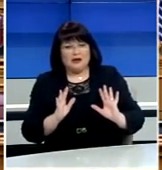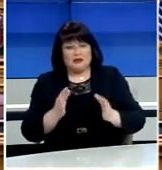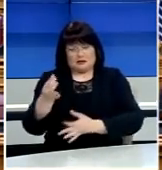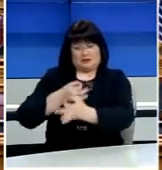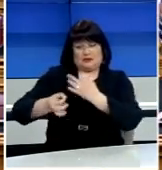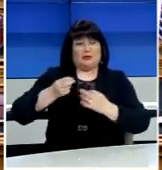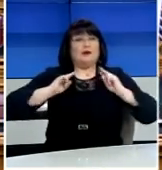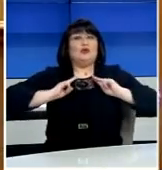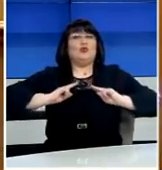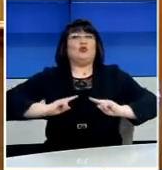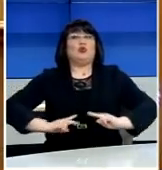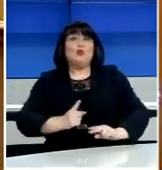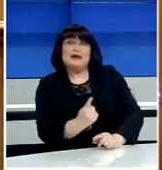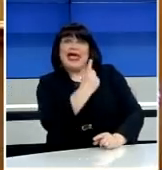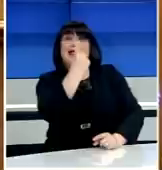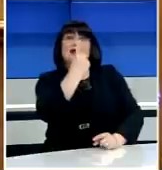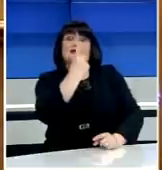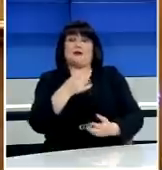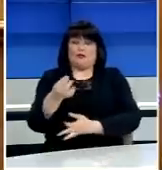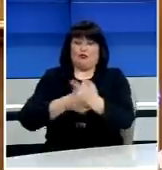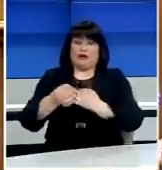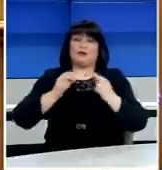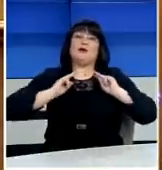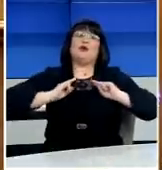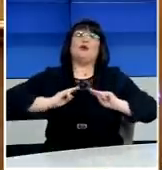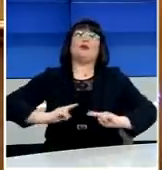ότι είναι ικανοποιημένος. Δεν βρίσκω ούτε έναν ικανοποιημένο.